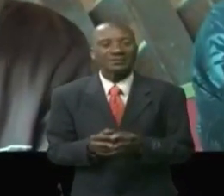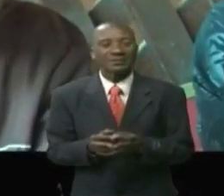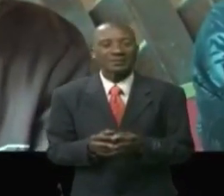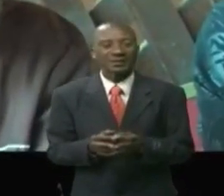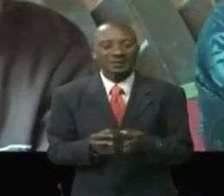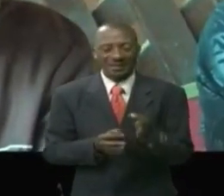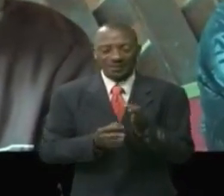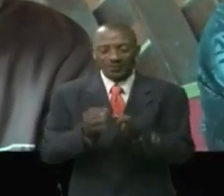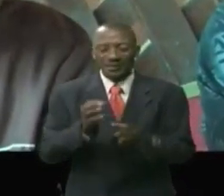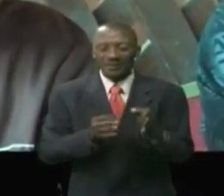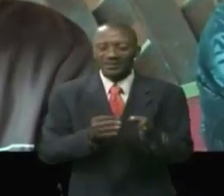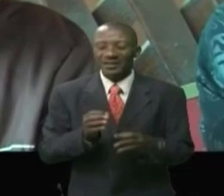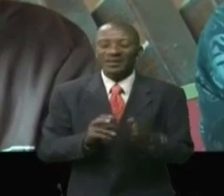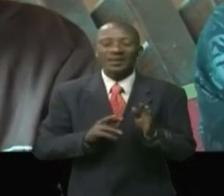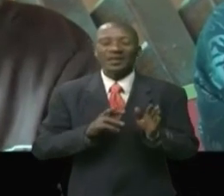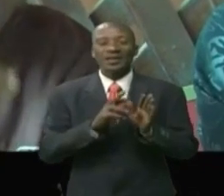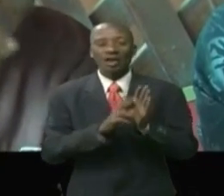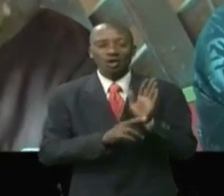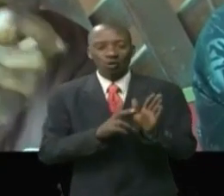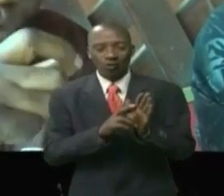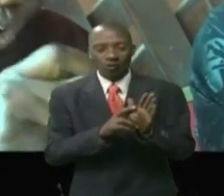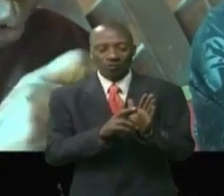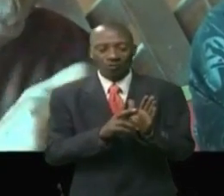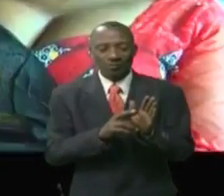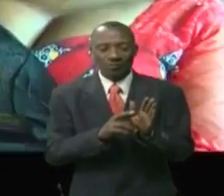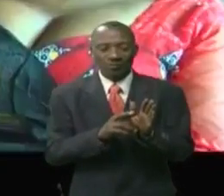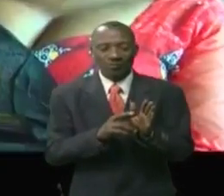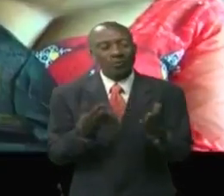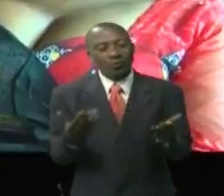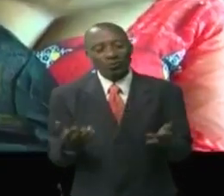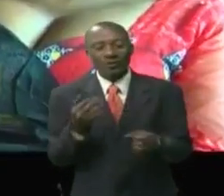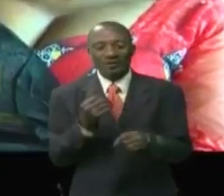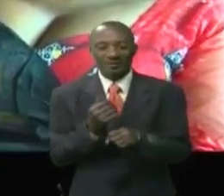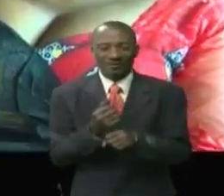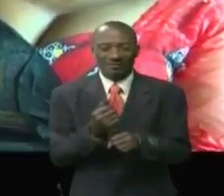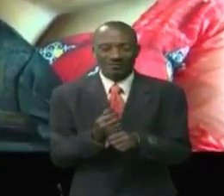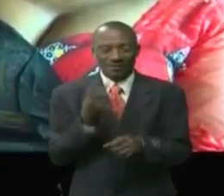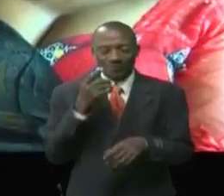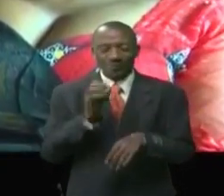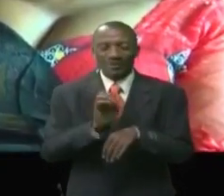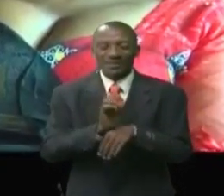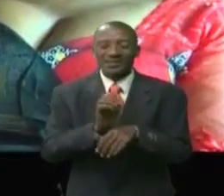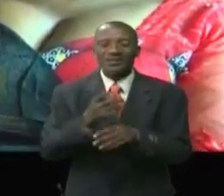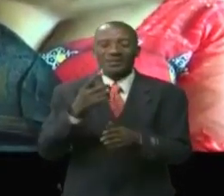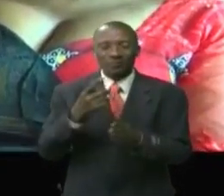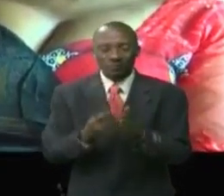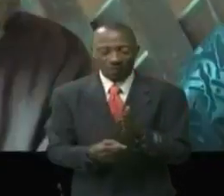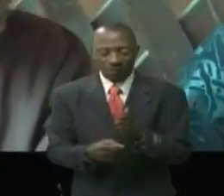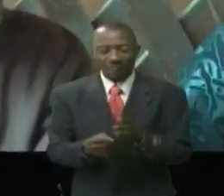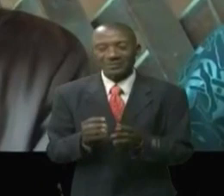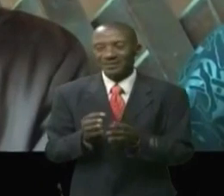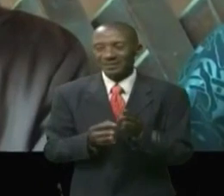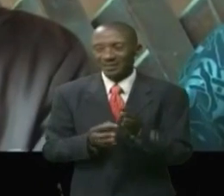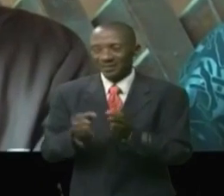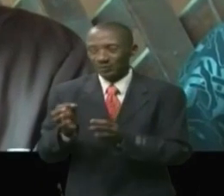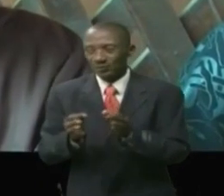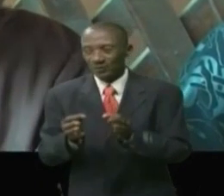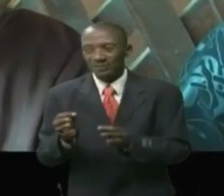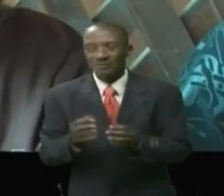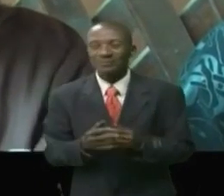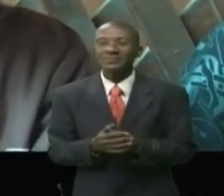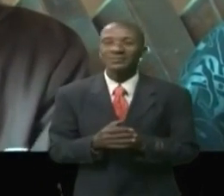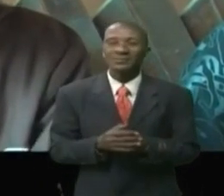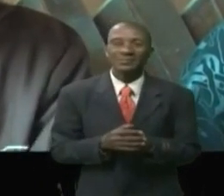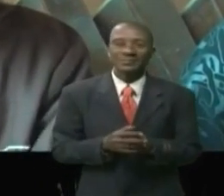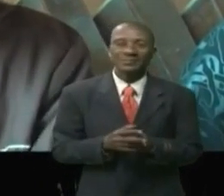revient ici sur la nécessité de commémorer Cees centenirees de la mission protestante à moanza si nous parlons de